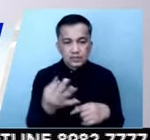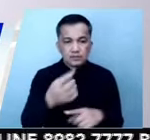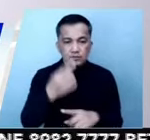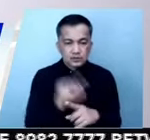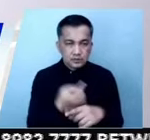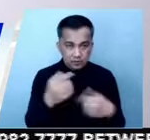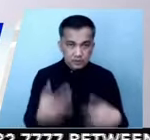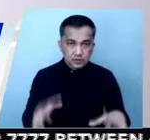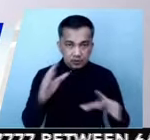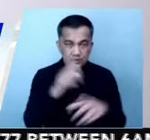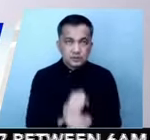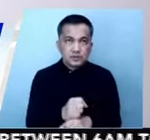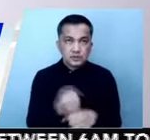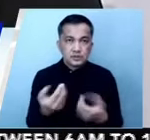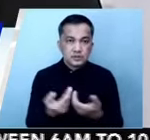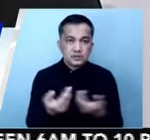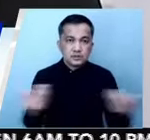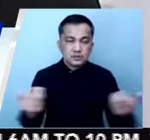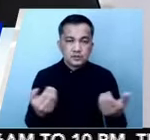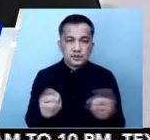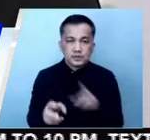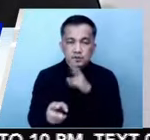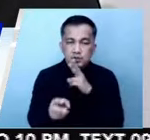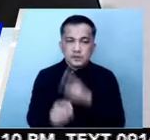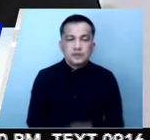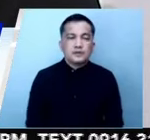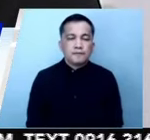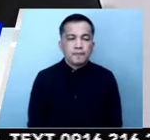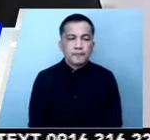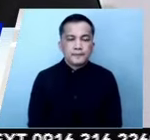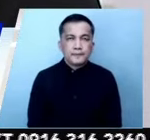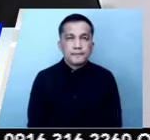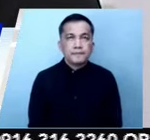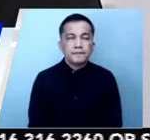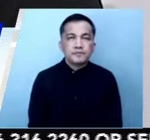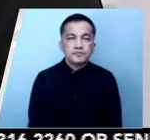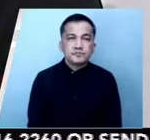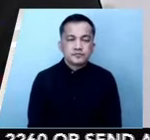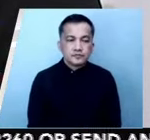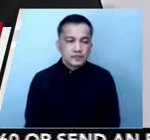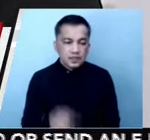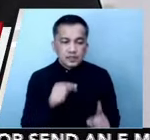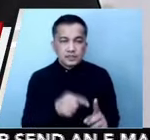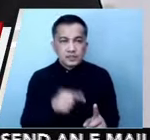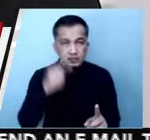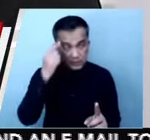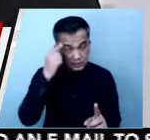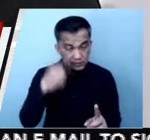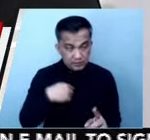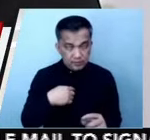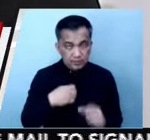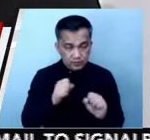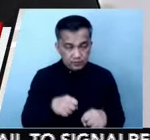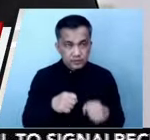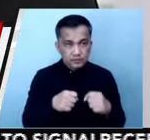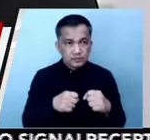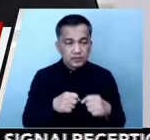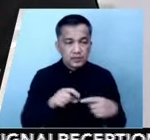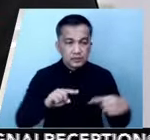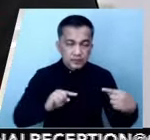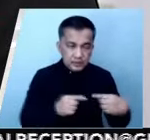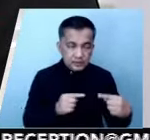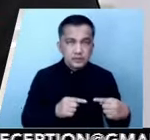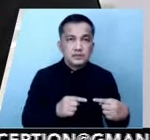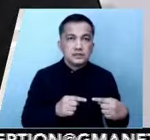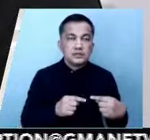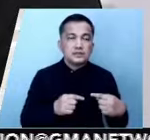nang nakipaghiwalay na siya sa suspect. Yung thinking niya na maaari akong masira, maaari akong masaktan, yun po yung pinaka-fear